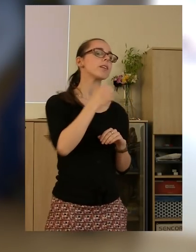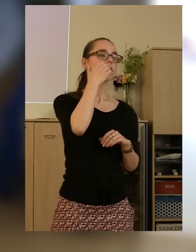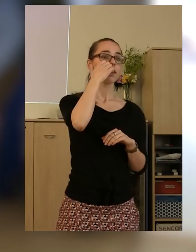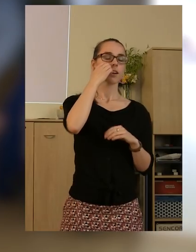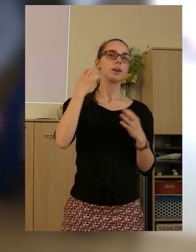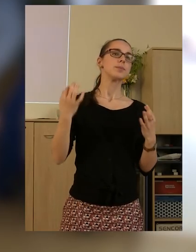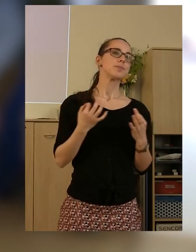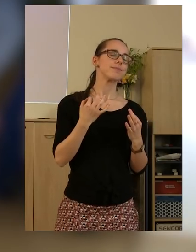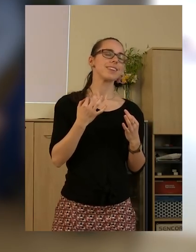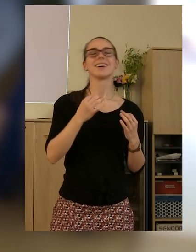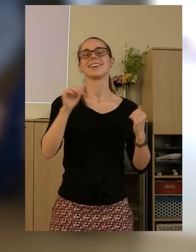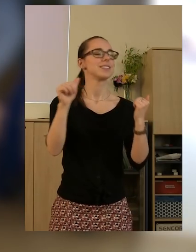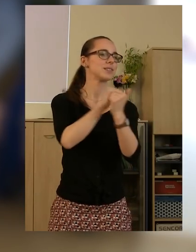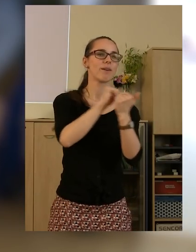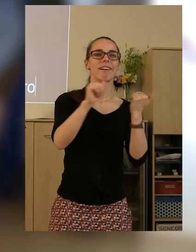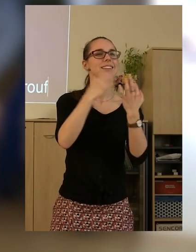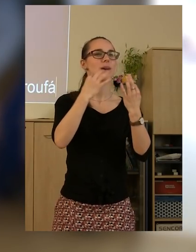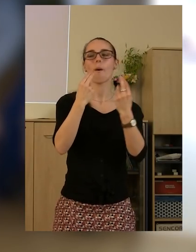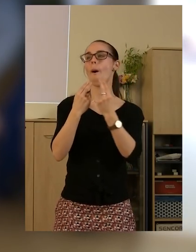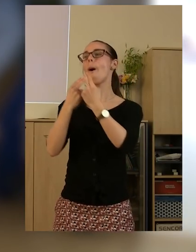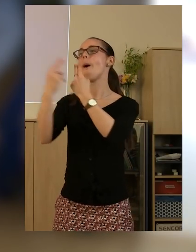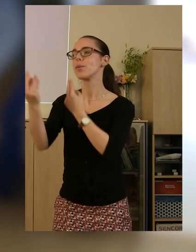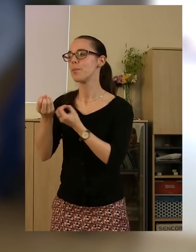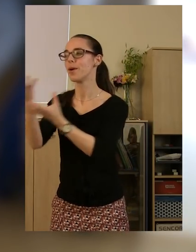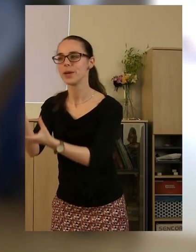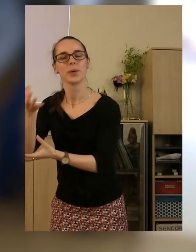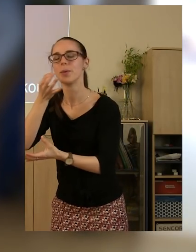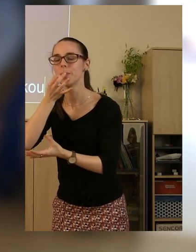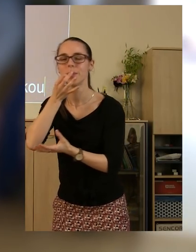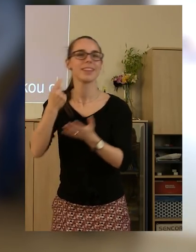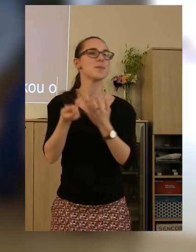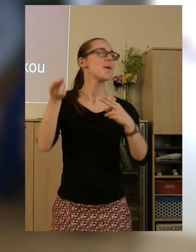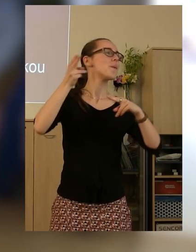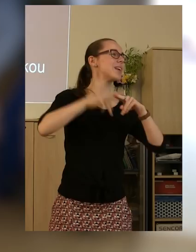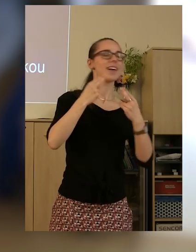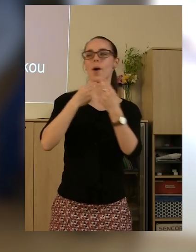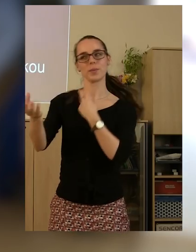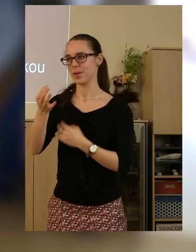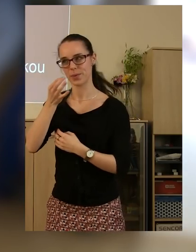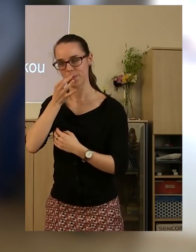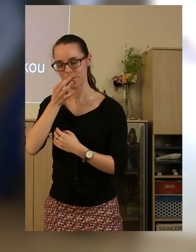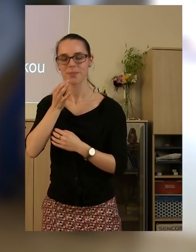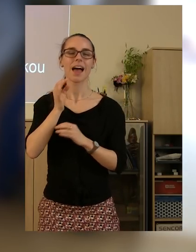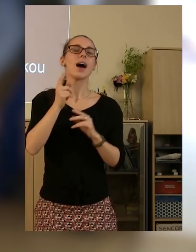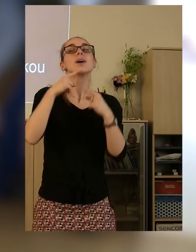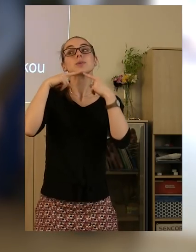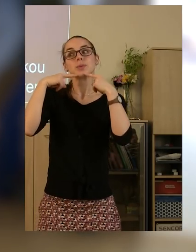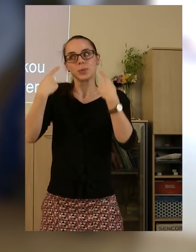ale zase si netroufám vůbec na tohle mít nějakou odpověď a už vůbec ne univerzální. Ale řekl bych,